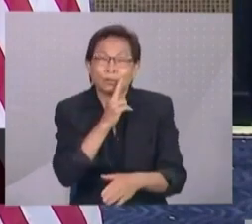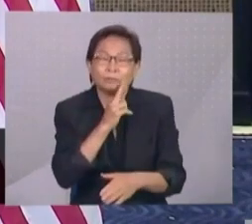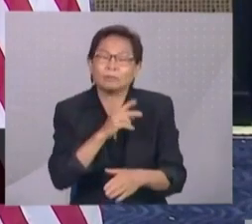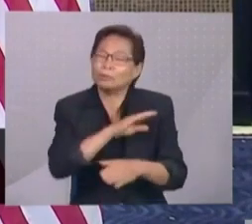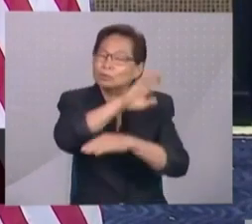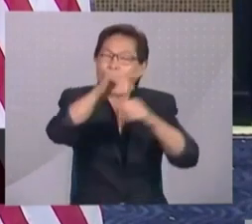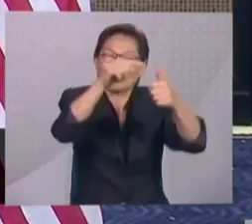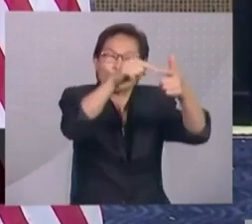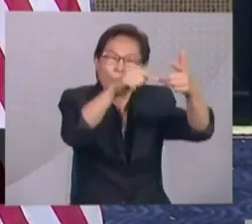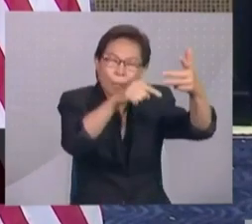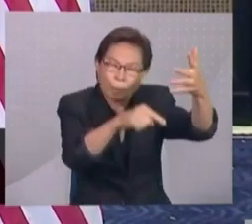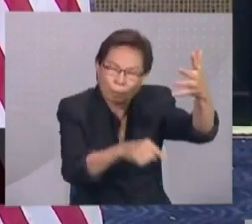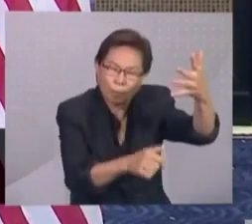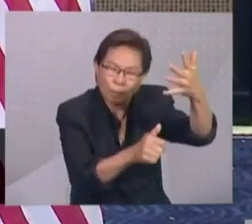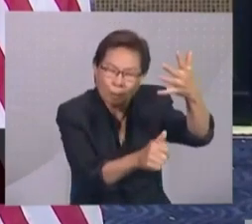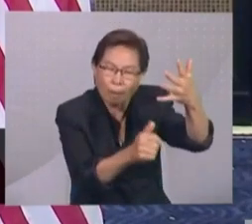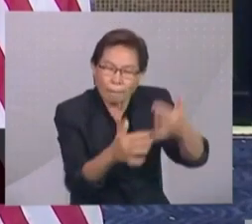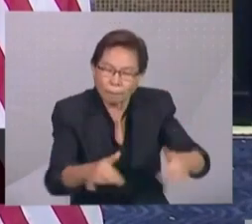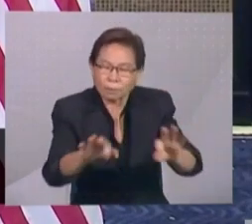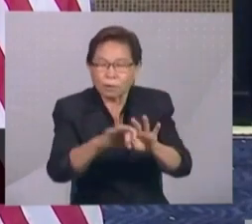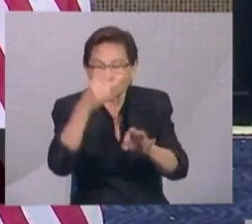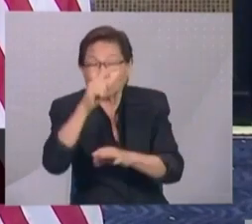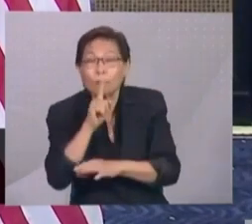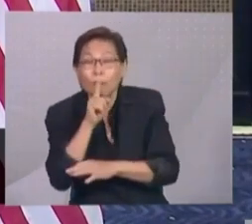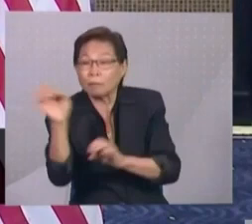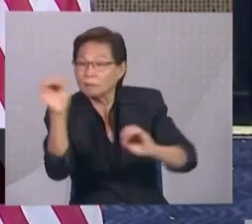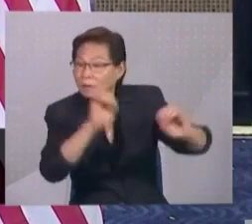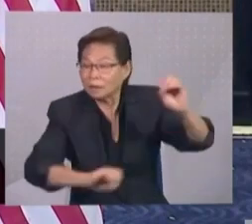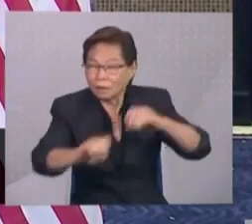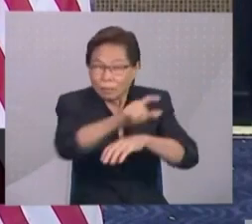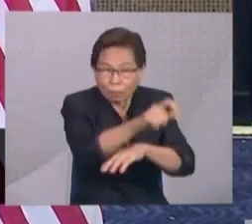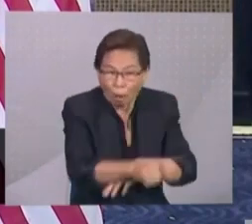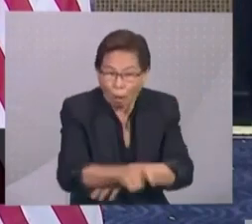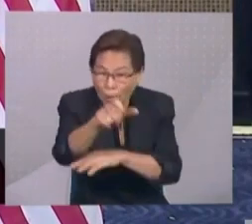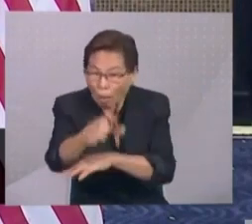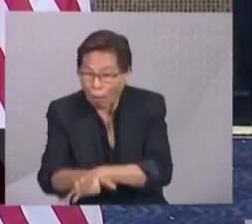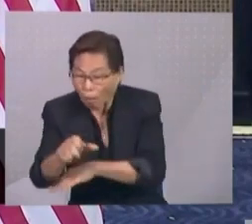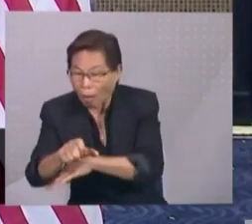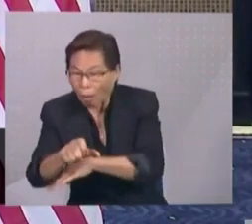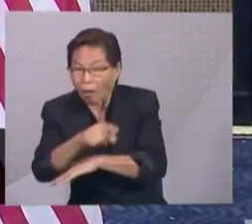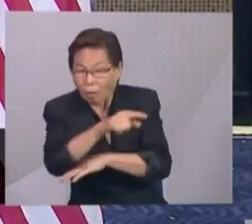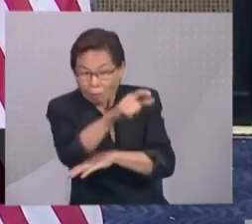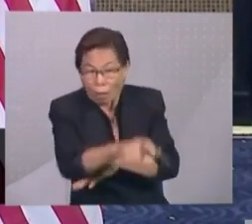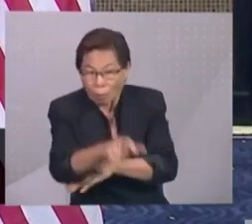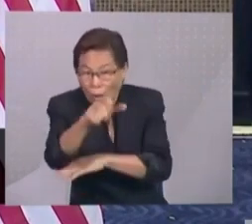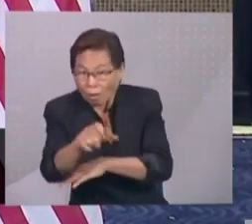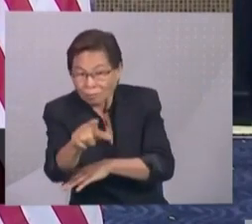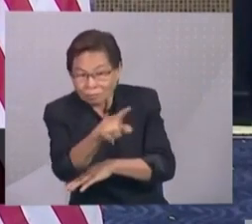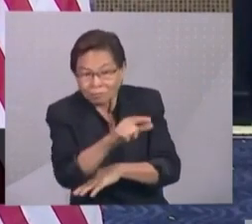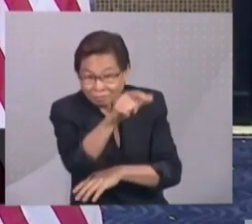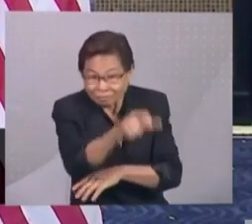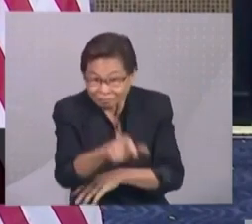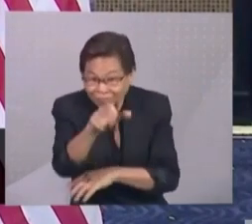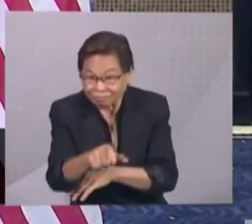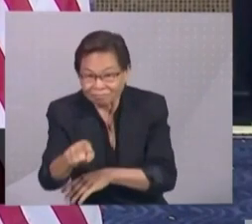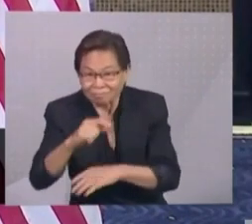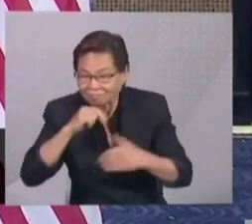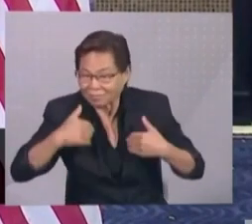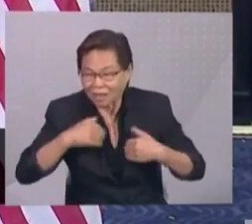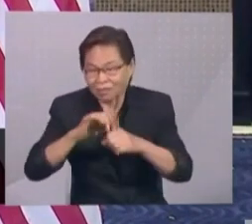untuk pastikan supaya diadu pelanggan Pak Saleh yang terkena jangkitan comics mabelast